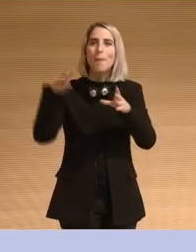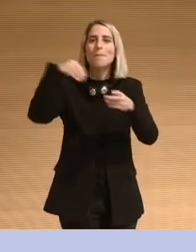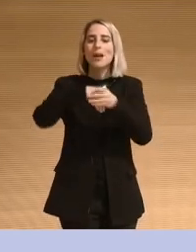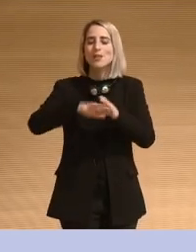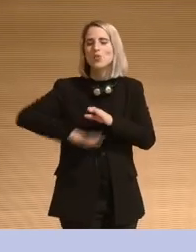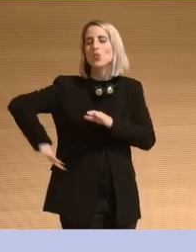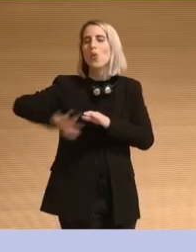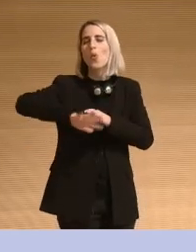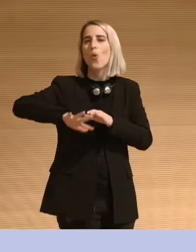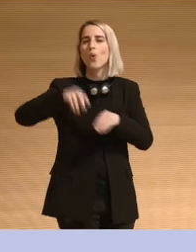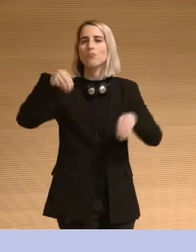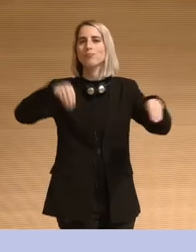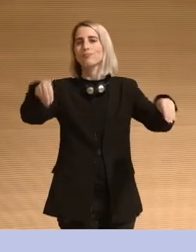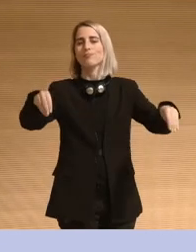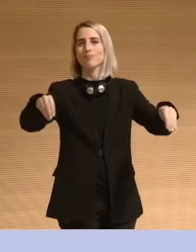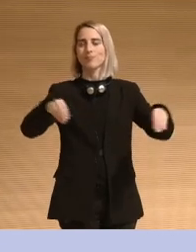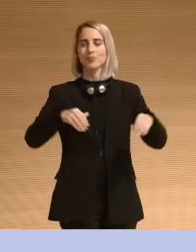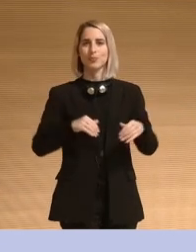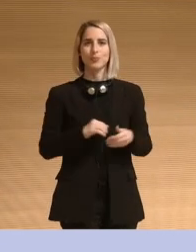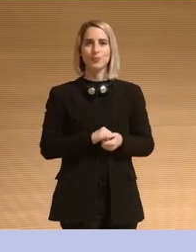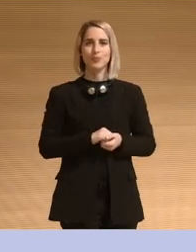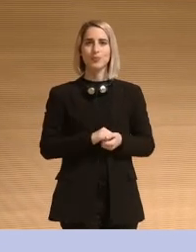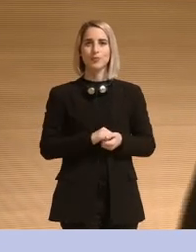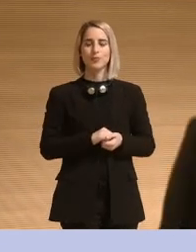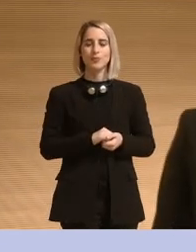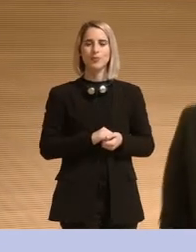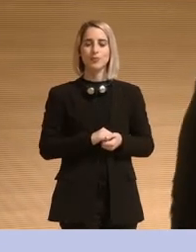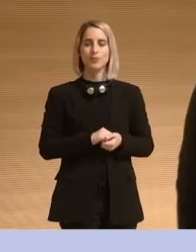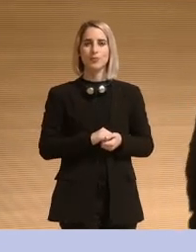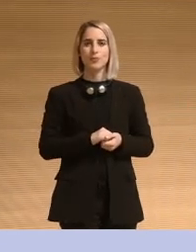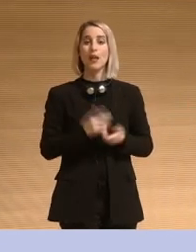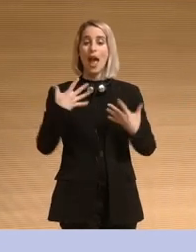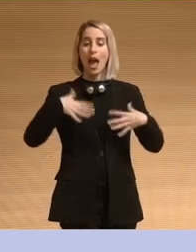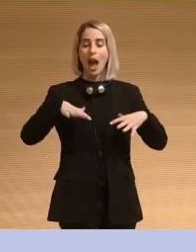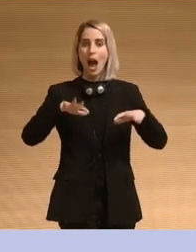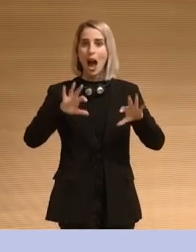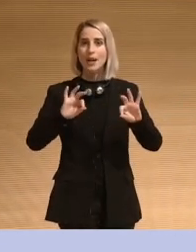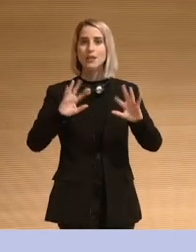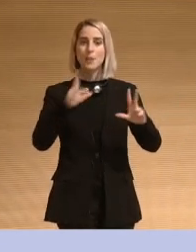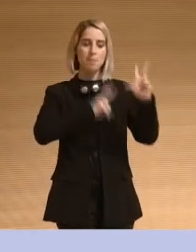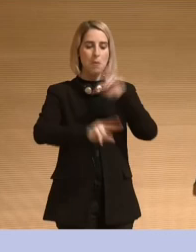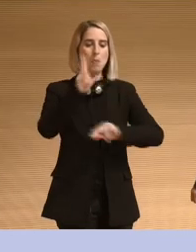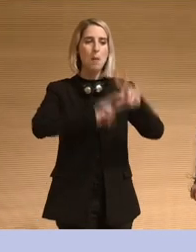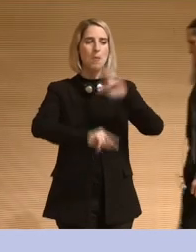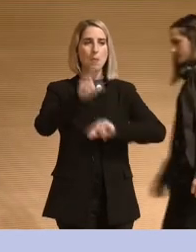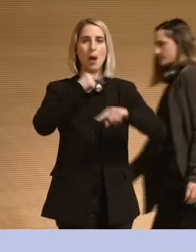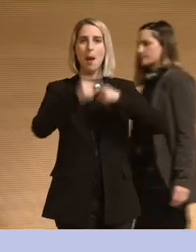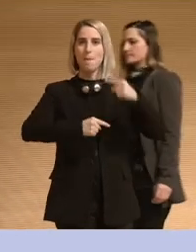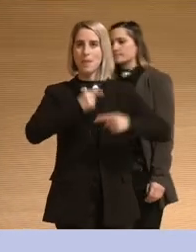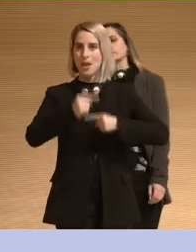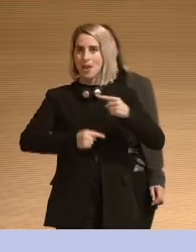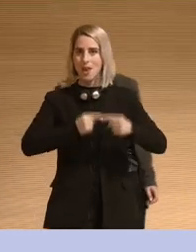χώρο. Το επικύσουμε εντός ή εκτός εισαγωγικών. Λοιπόν, άρχισε λοιπόν να μιλάει για την εμπειρία της και για